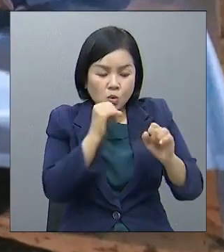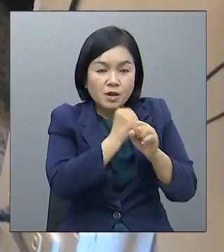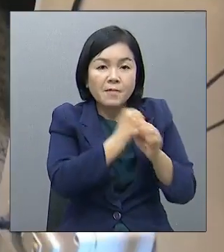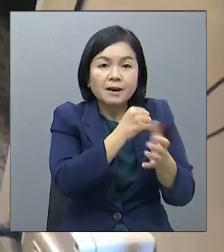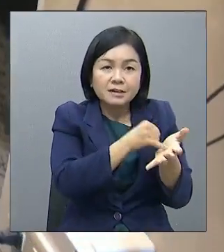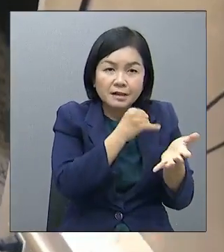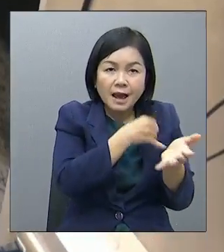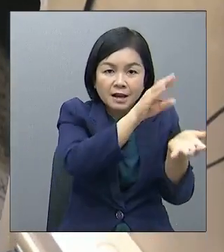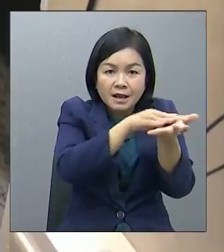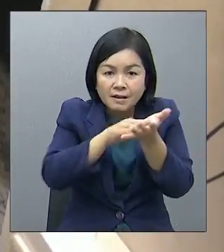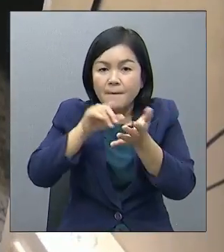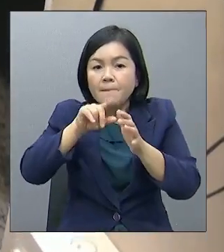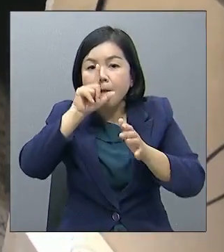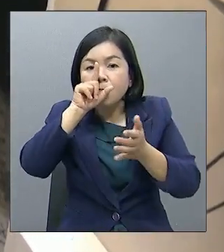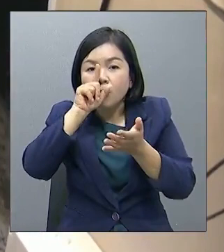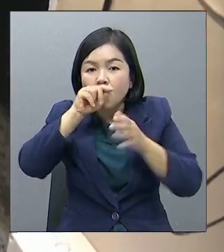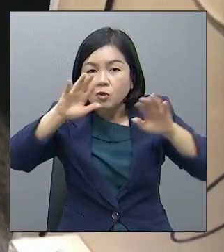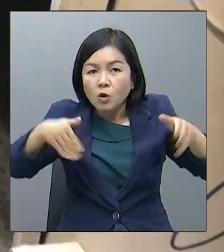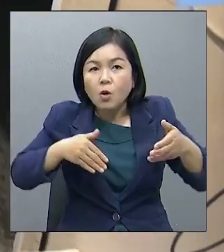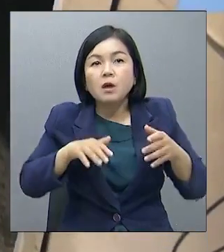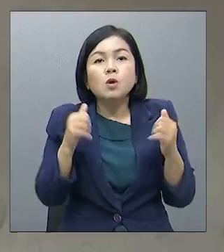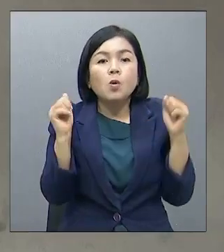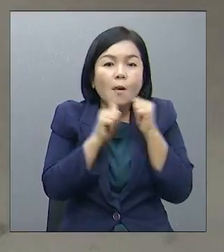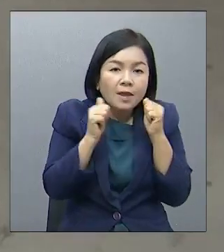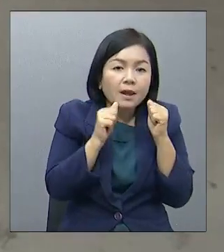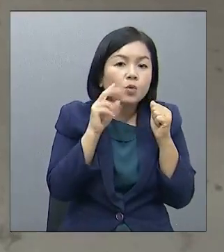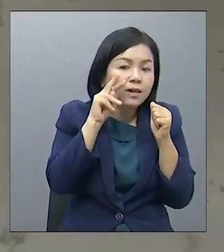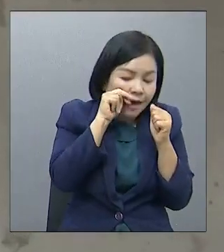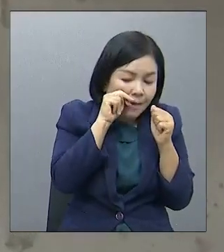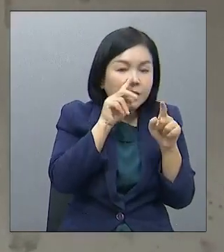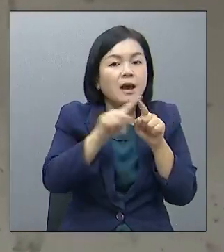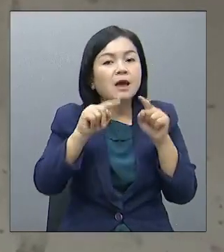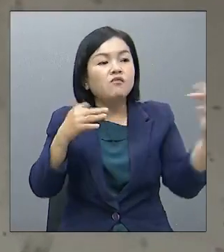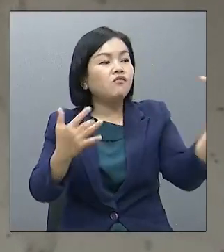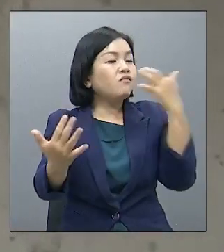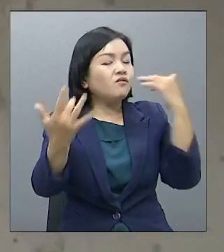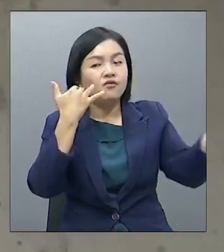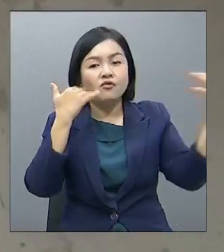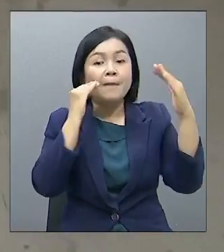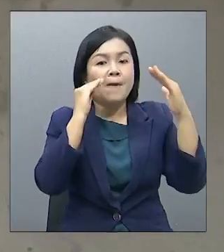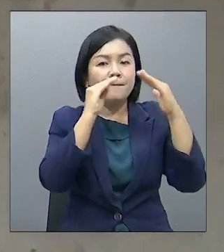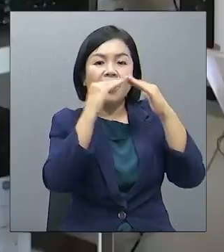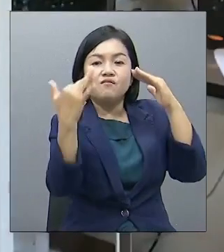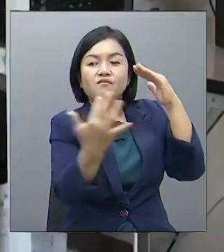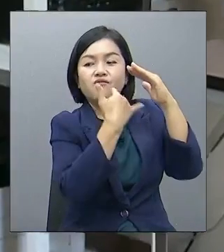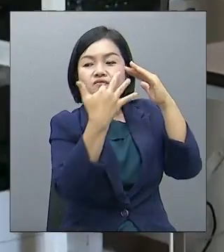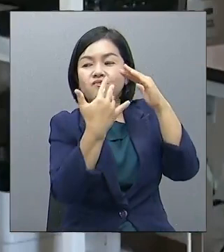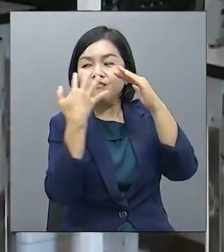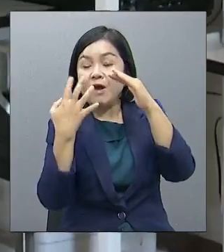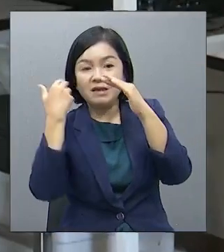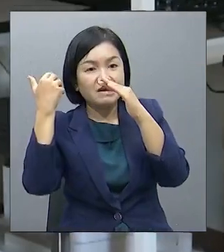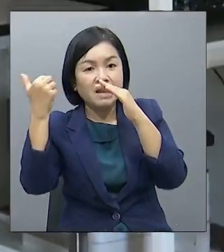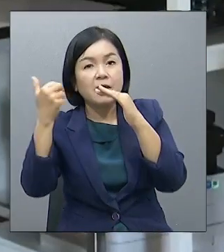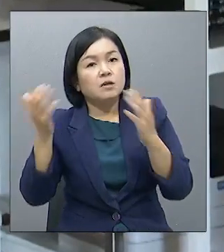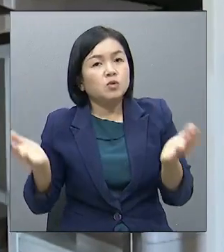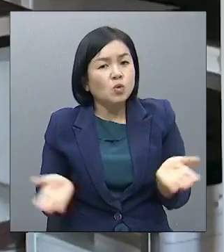นะครับการควบคุมอุณหภูมิความชื้นที่เราส่งเสริมให้เกิดการถ่ายเทของอากาศนะครับแล้วก็มีการส่งเสริมให้